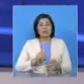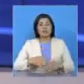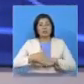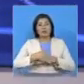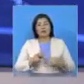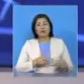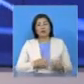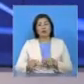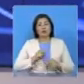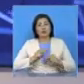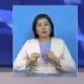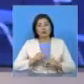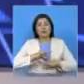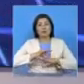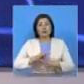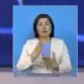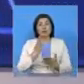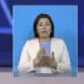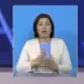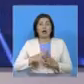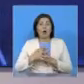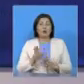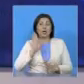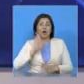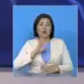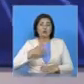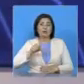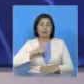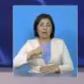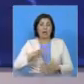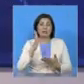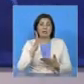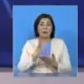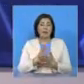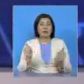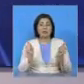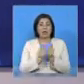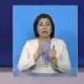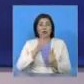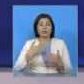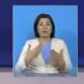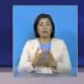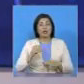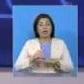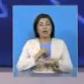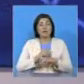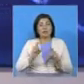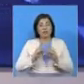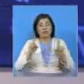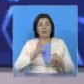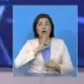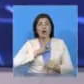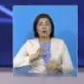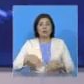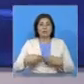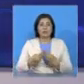салынып, жөндеу жұмыстары жүргізілген. Ауылда ауыз су мен көгілдір отын да бар. Ал жақын арада жаңа әкімшілік ғимараты қолданысқа